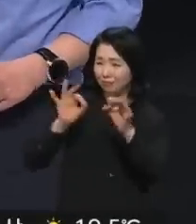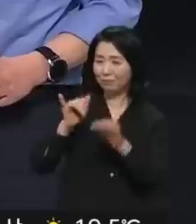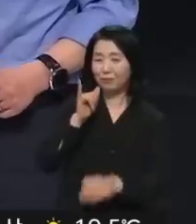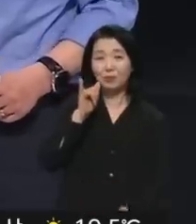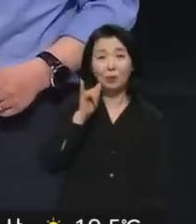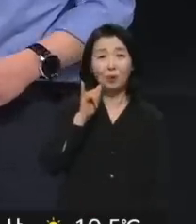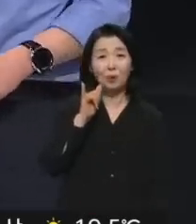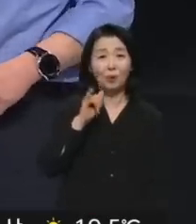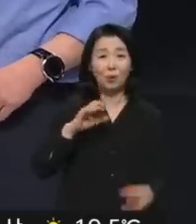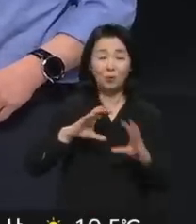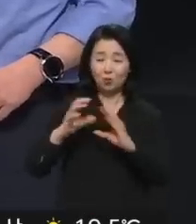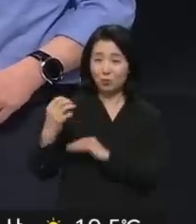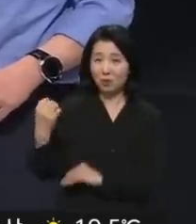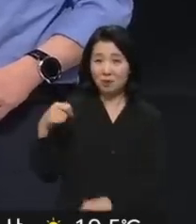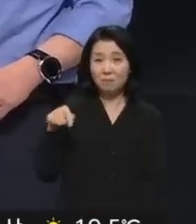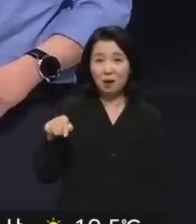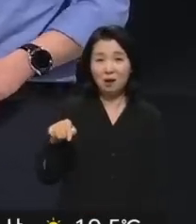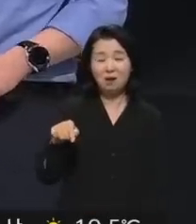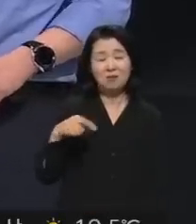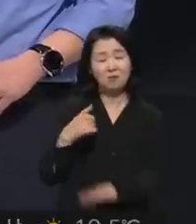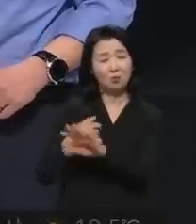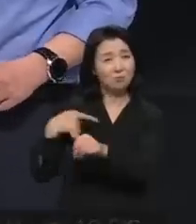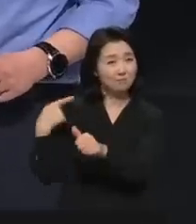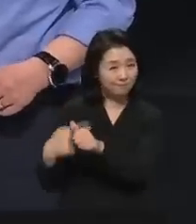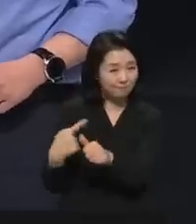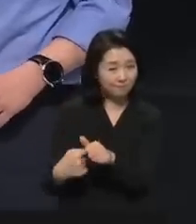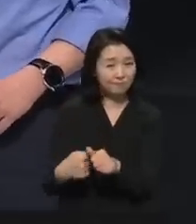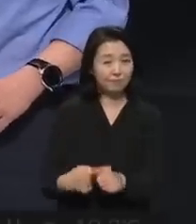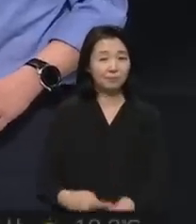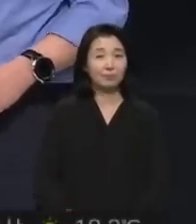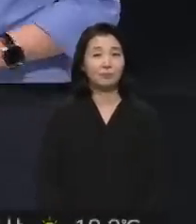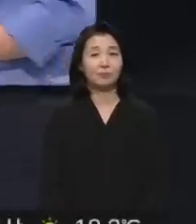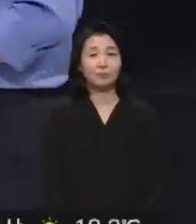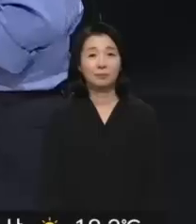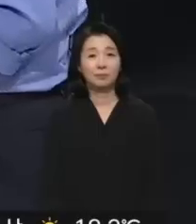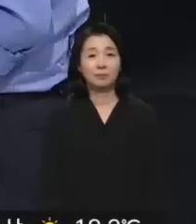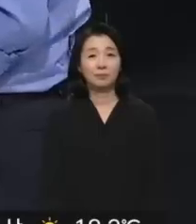당시 국민의힘에서도 거센 비판의 목소리가 쏟아졌습니다.